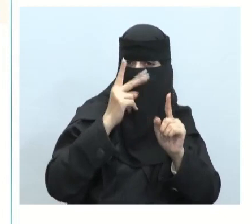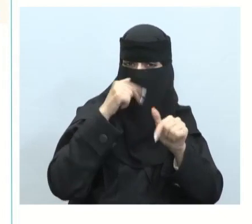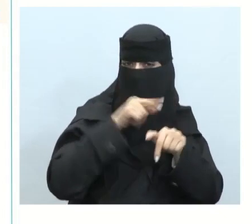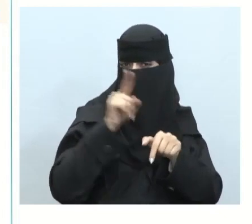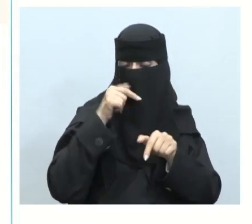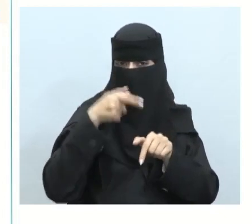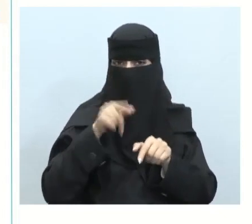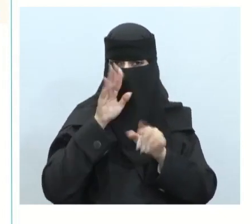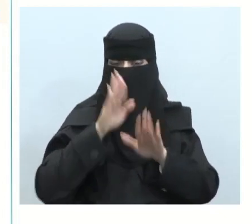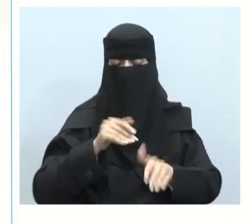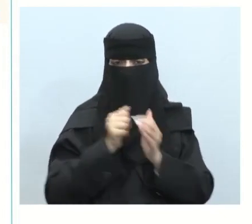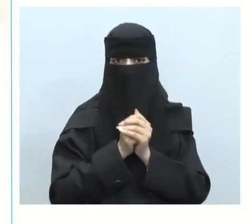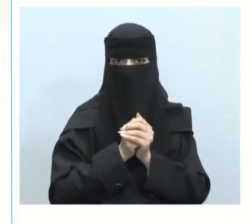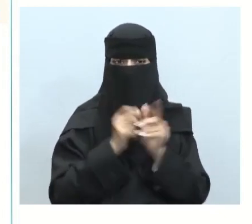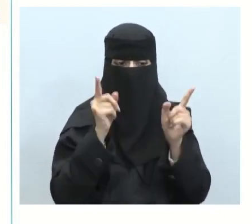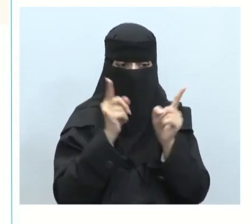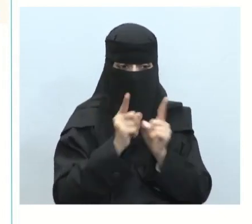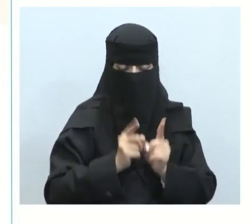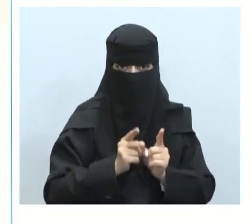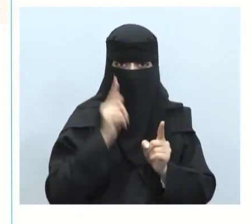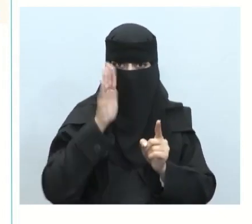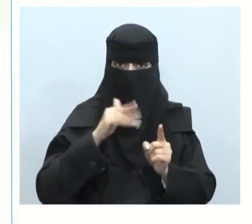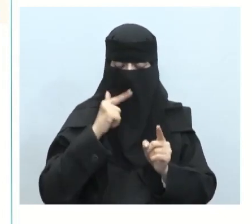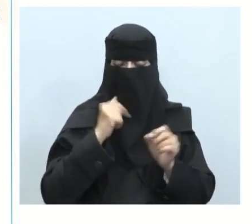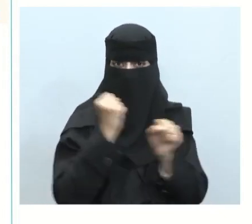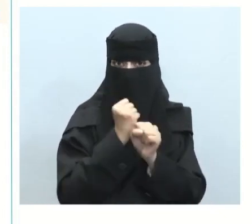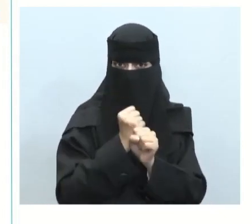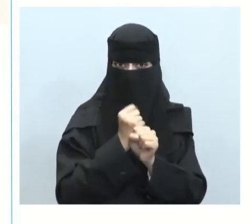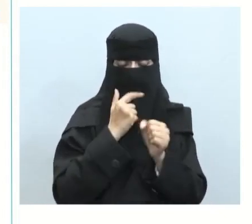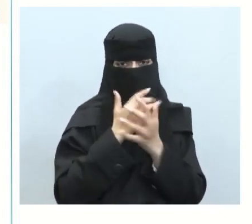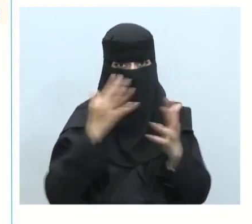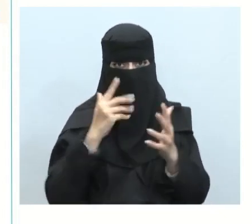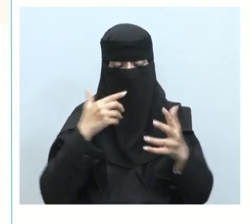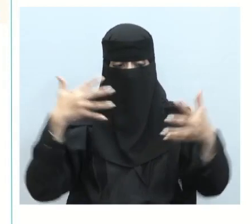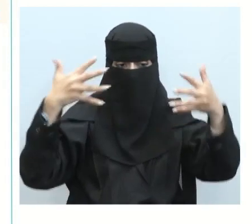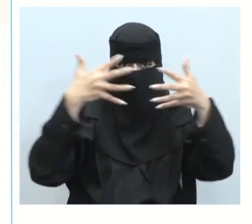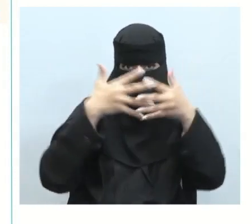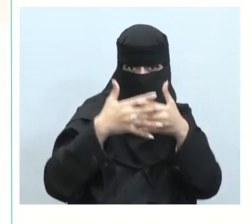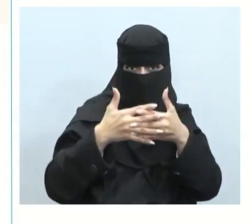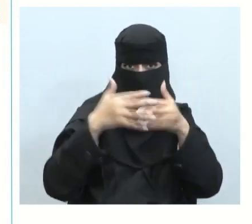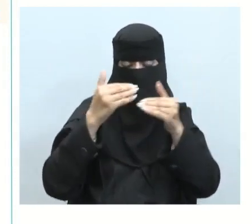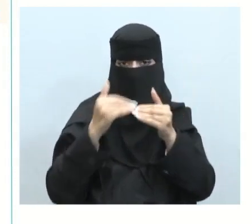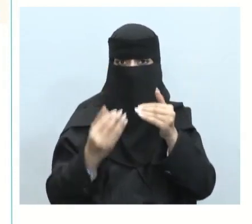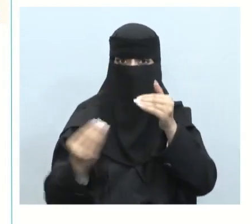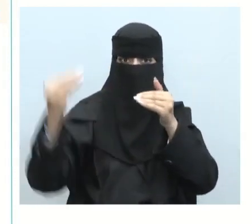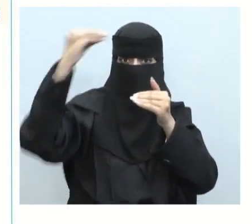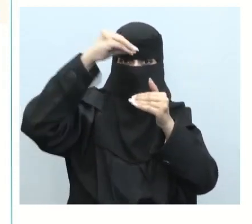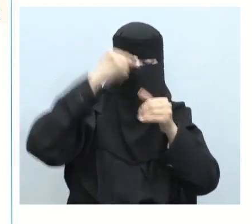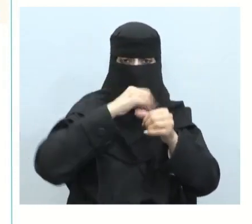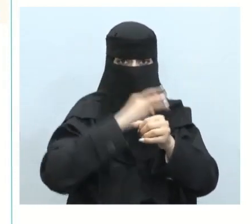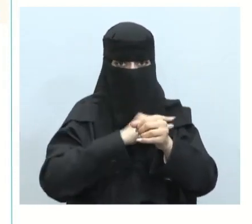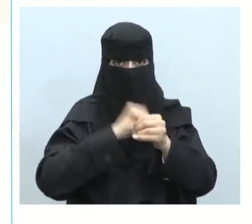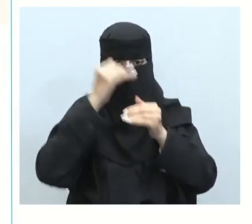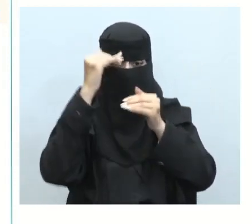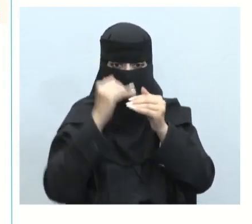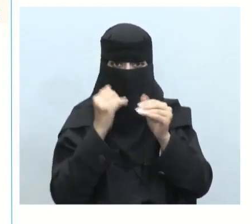بمعنى لدينا مثلا مهام كبيره نحاول ان ندمجها لكي نقلص ونزيد الانتاجيه وننظم العمل لكي يكون